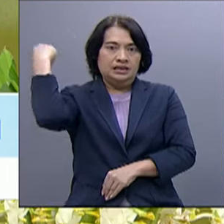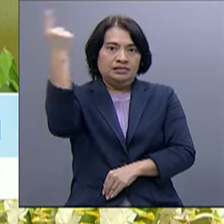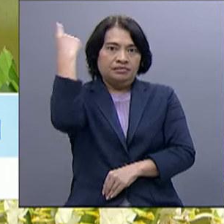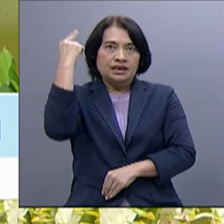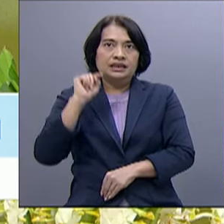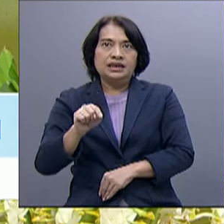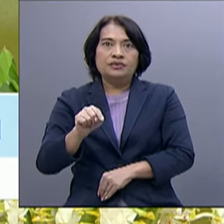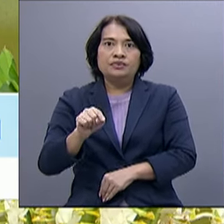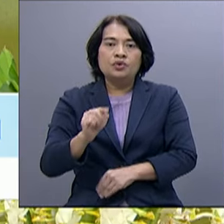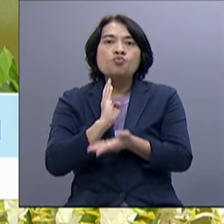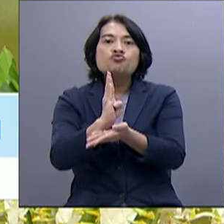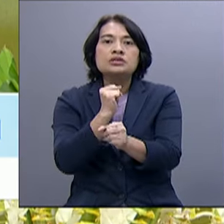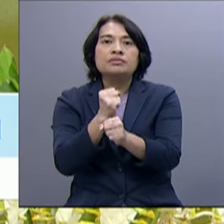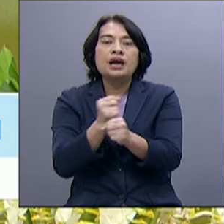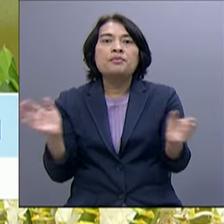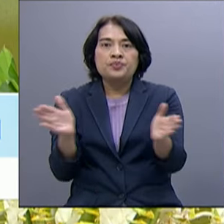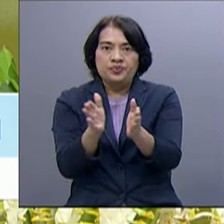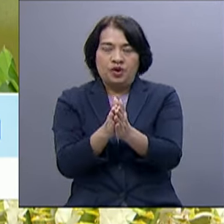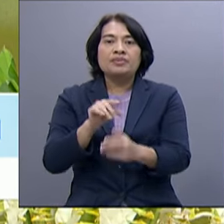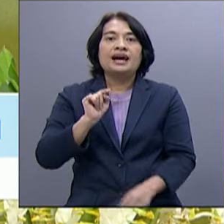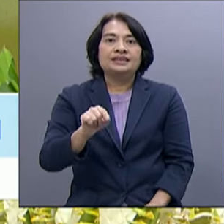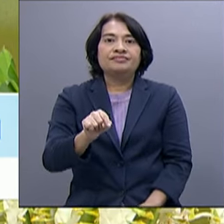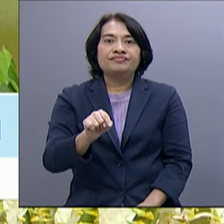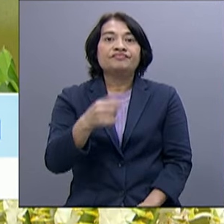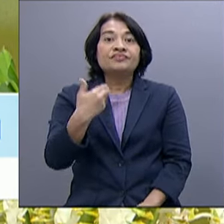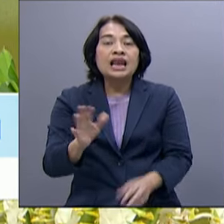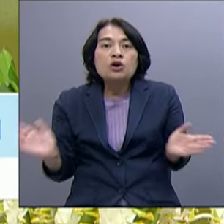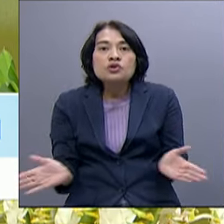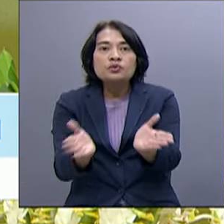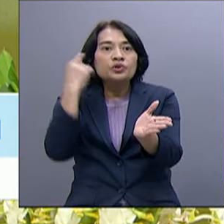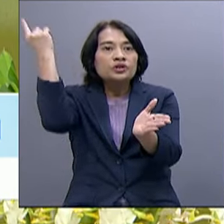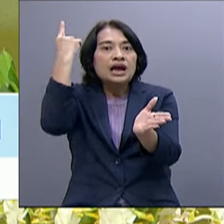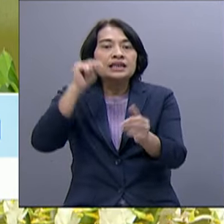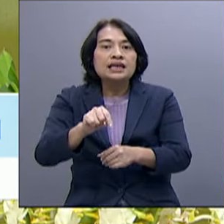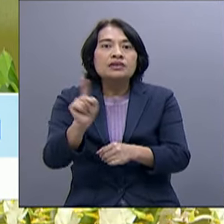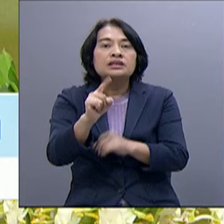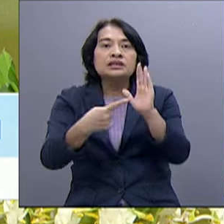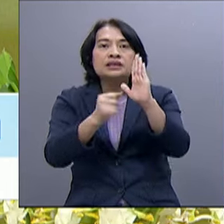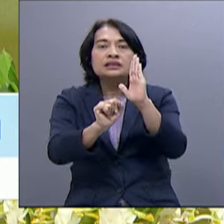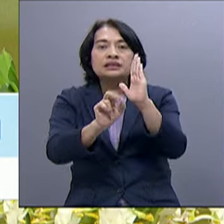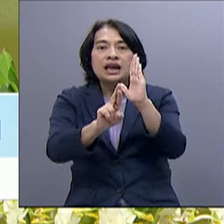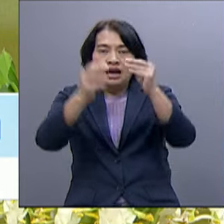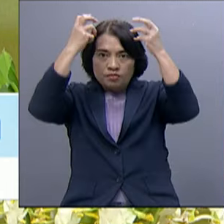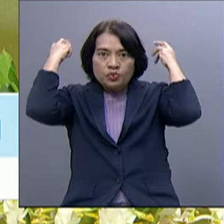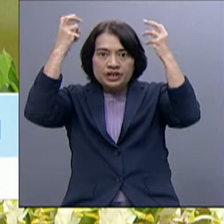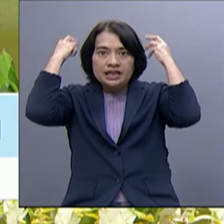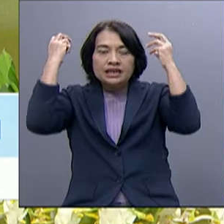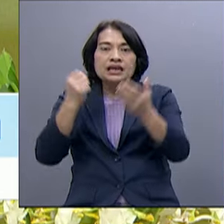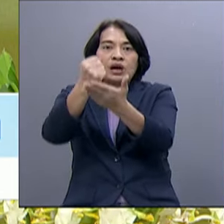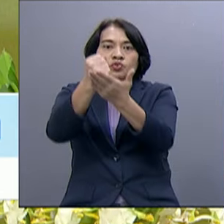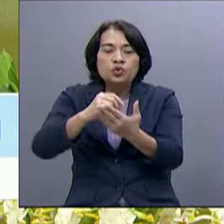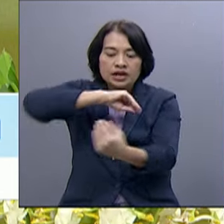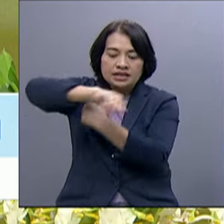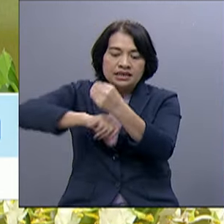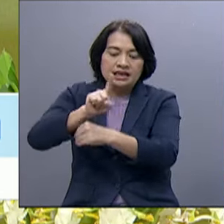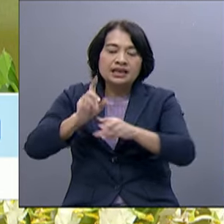วมทำบุญร่วมกันแล้วก็ถือเป็นการส่งเสริมการท่องเที่ยวในพื้นที่จังหวัดสระบุรีแล้วก็เป็นการกระตุ้นเศรษฐกิจให้พี่น้องประช